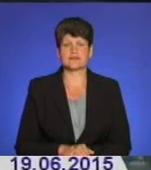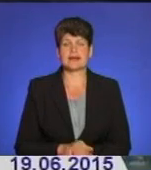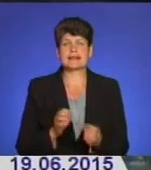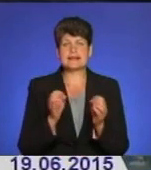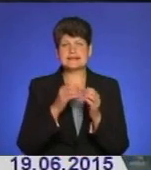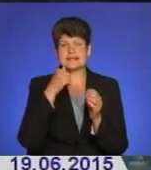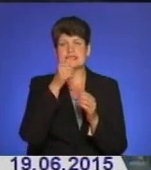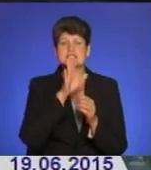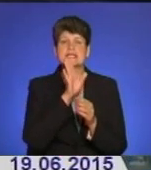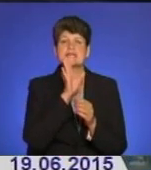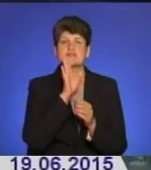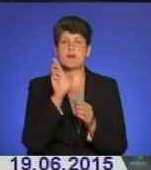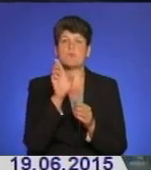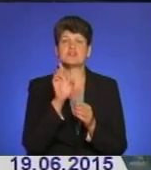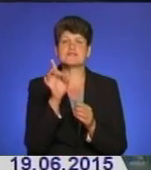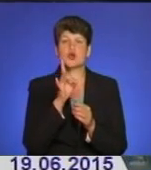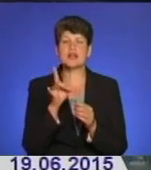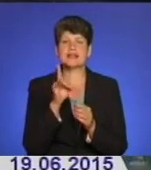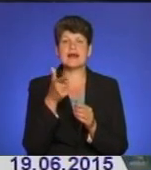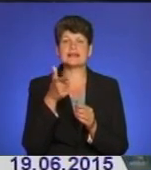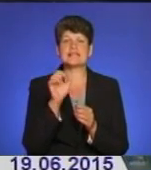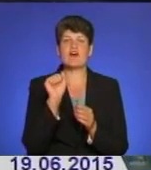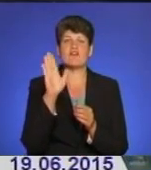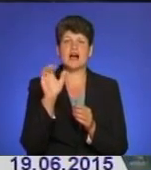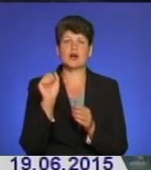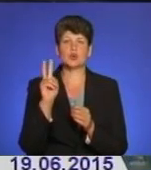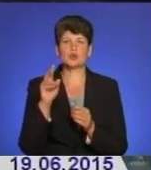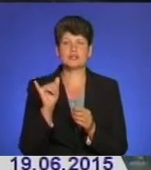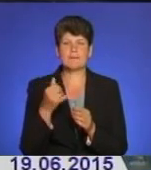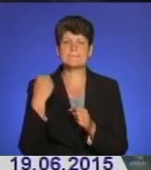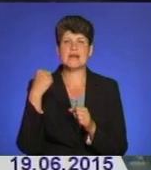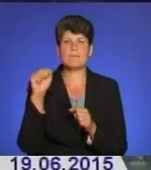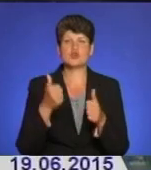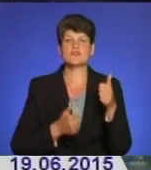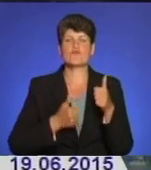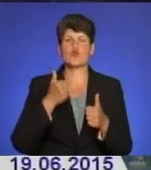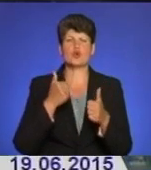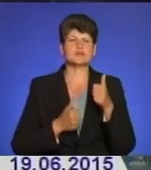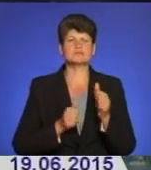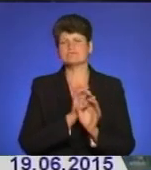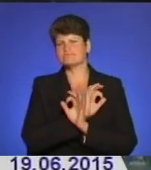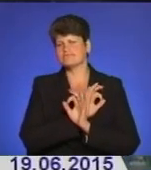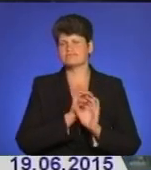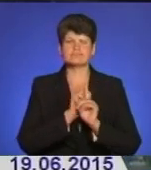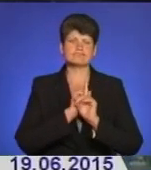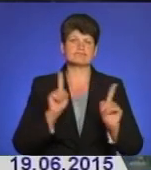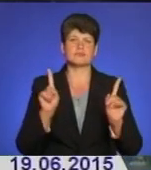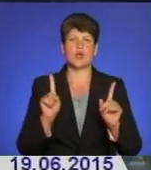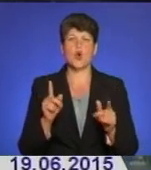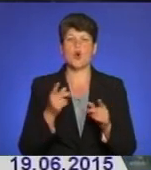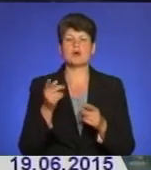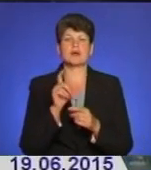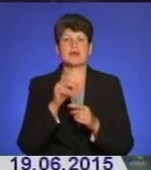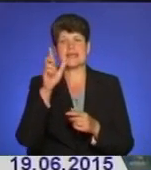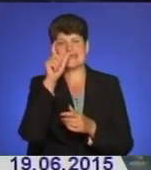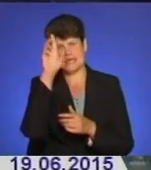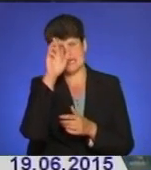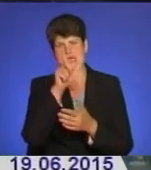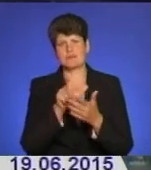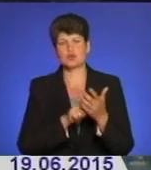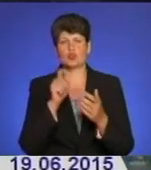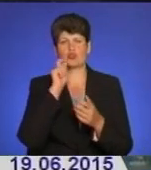10-річна дівчинка з Борщівського району Галина Вахуленко серед переможців конкурсу на найбільш оригінальне виконання гімну України, проведеного